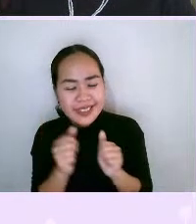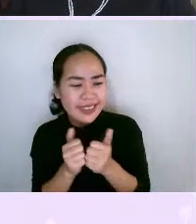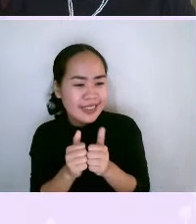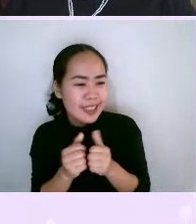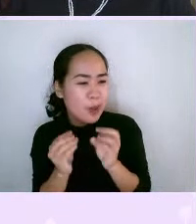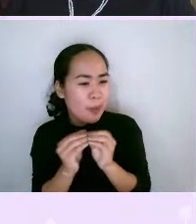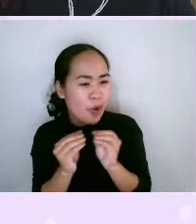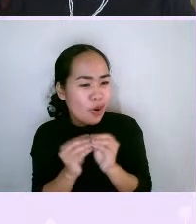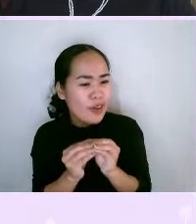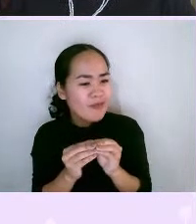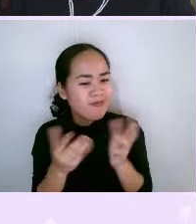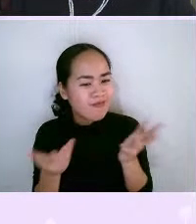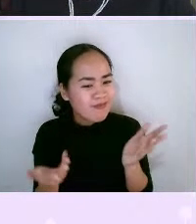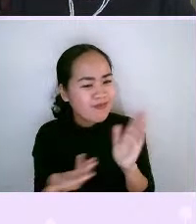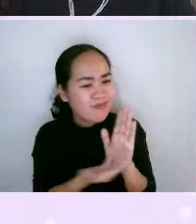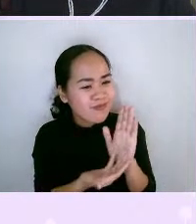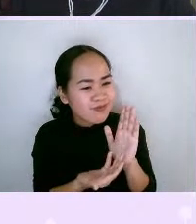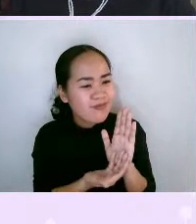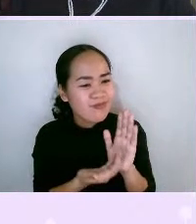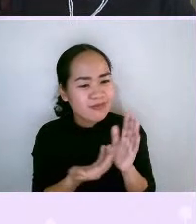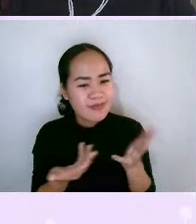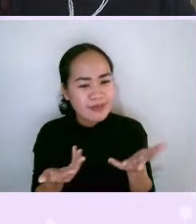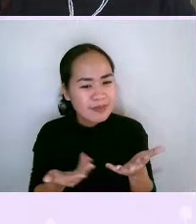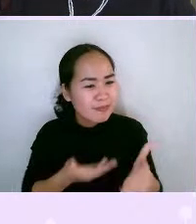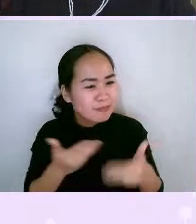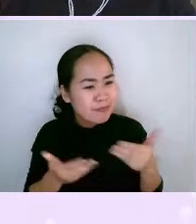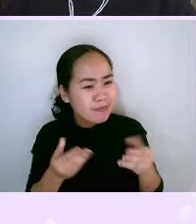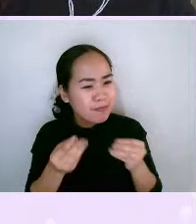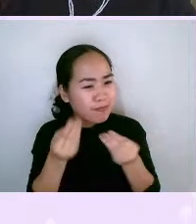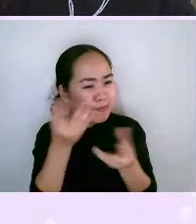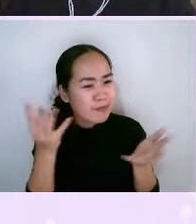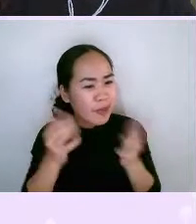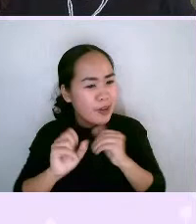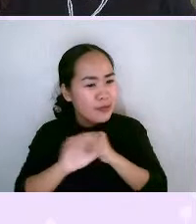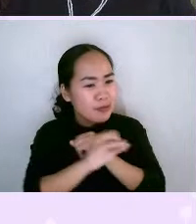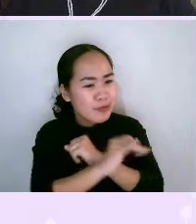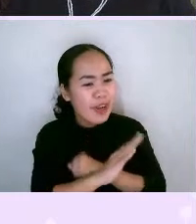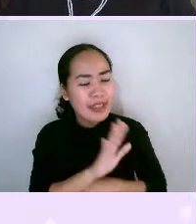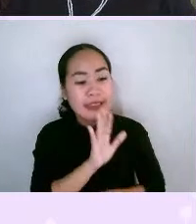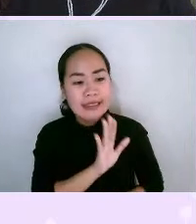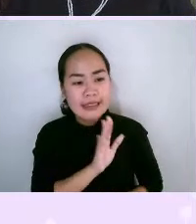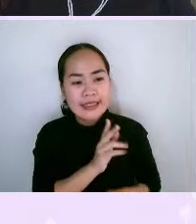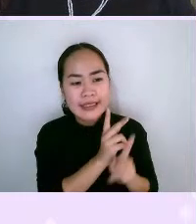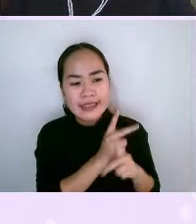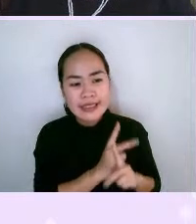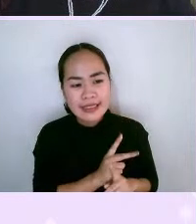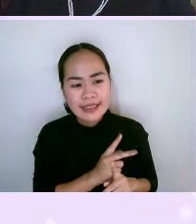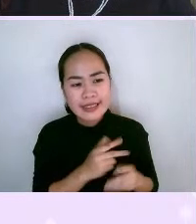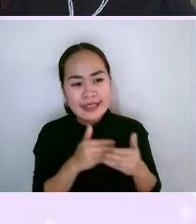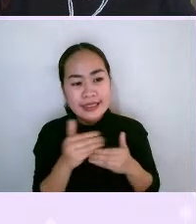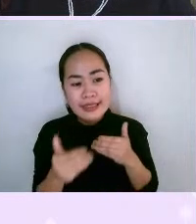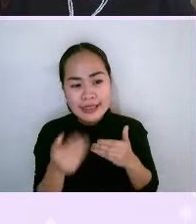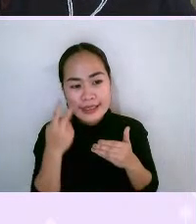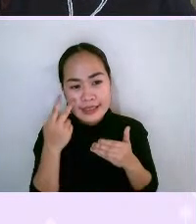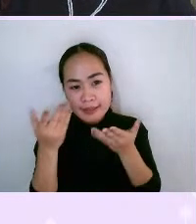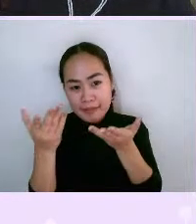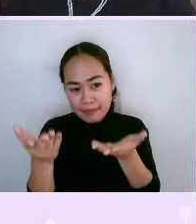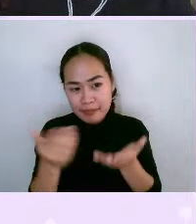din, ma-promote ang products nila. Let's go to the next slide. Tingnan po natin kung saan